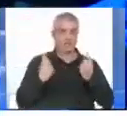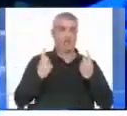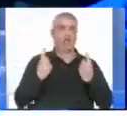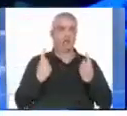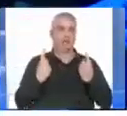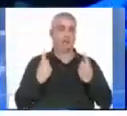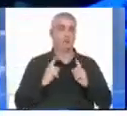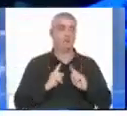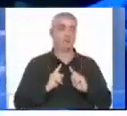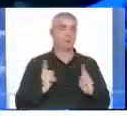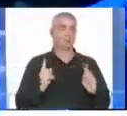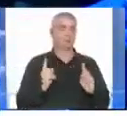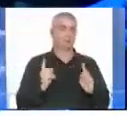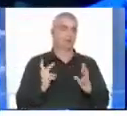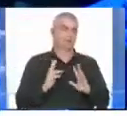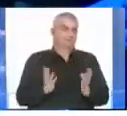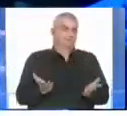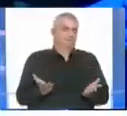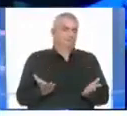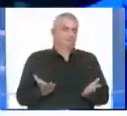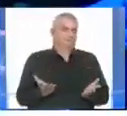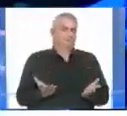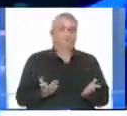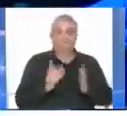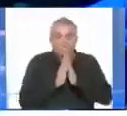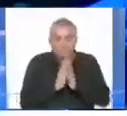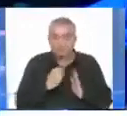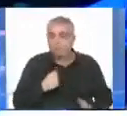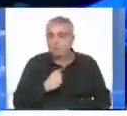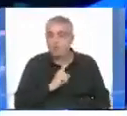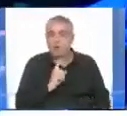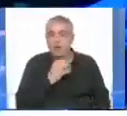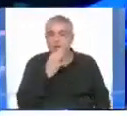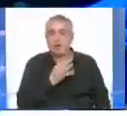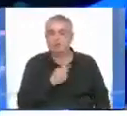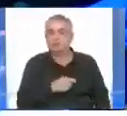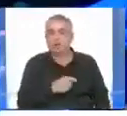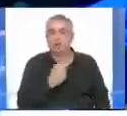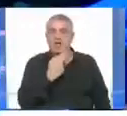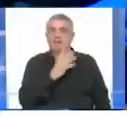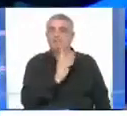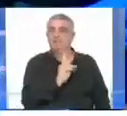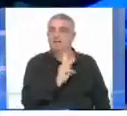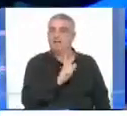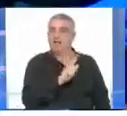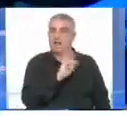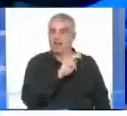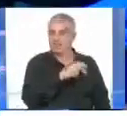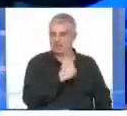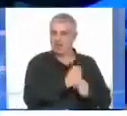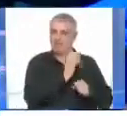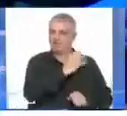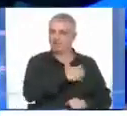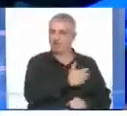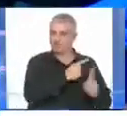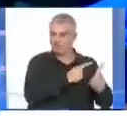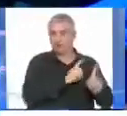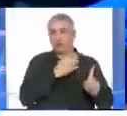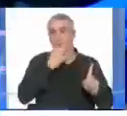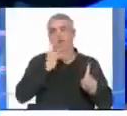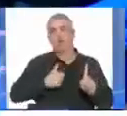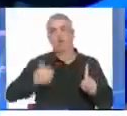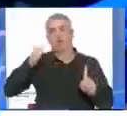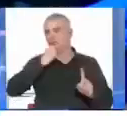חריגה, מוזרה ומושנה. ביקשו ממני לא לשאול את הדס קליין על יוסי כהן,